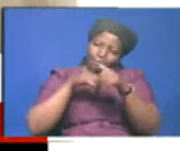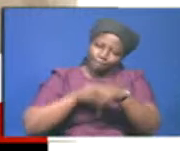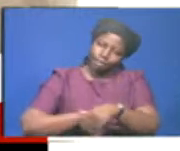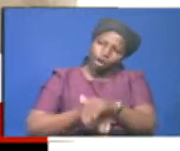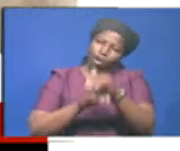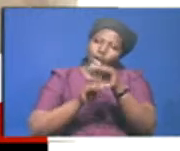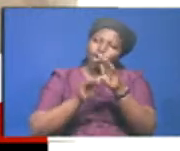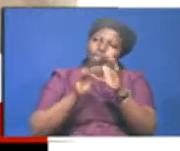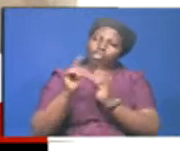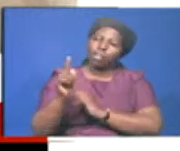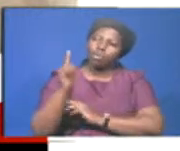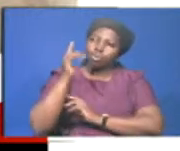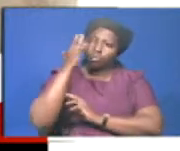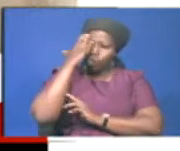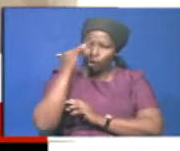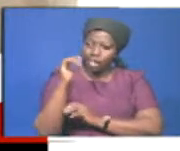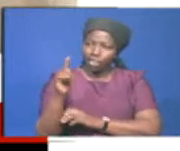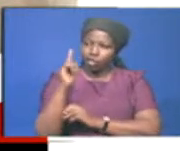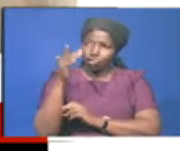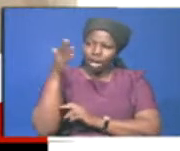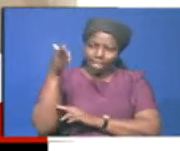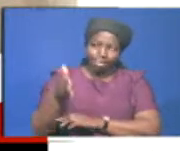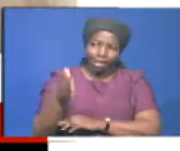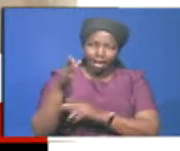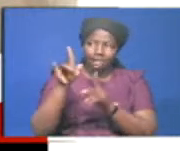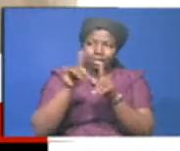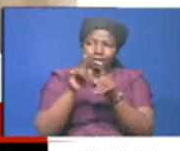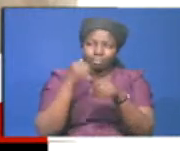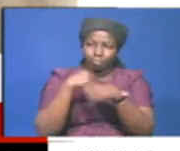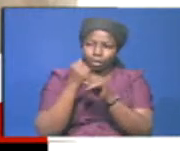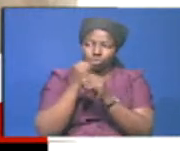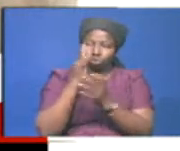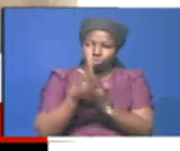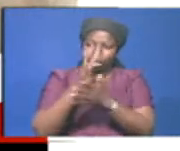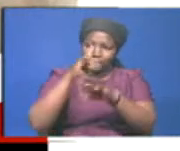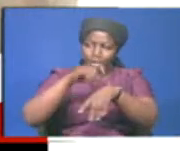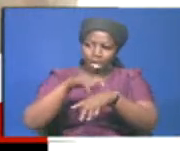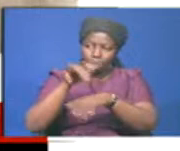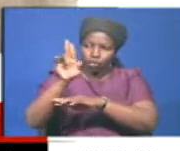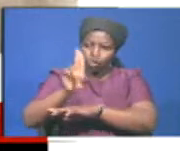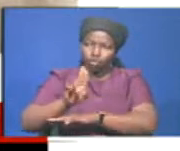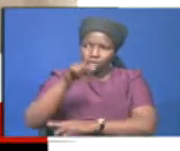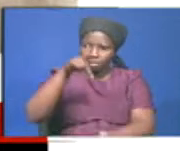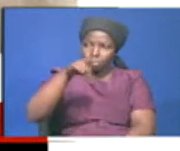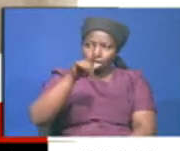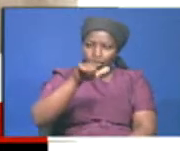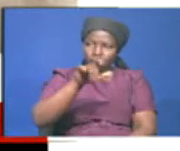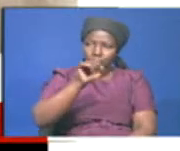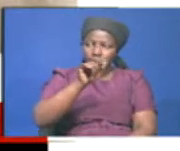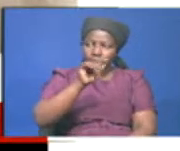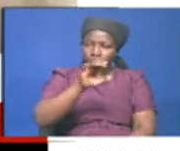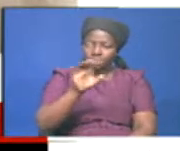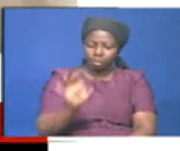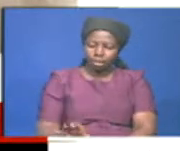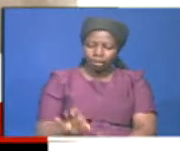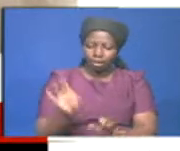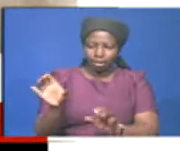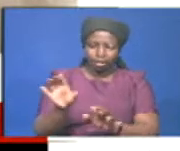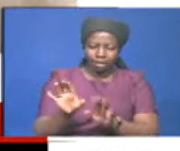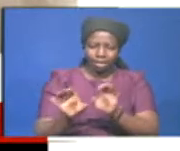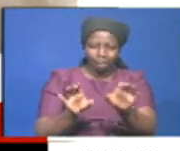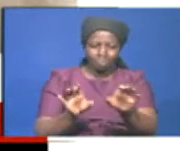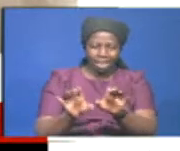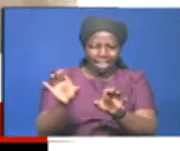sababu sheria ziko, na tuhakikishe kuwa wakati tunatumia plastiki tunazitenganisha kwa njia inavyofaa, na